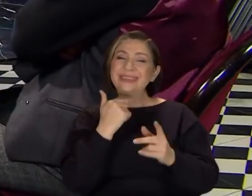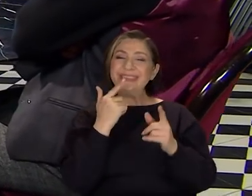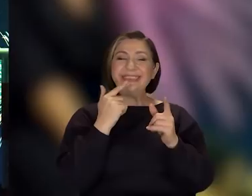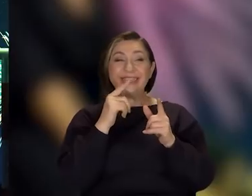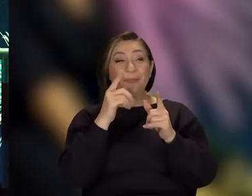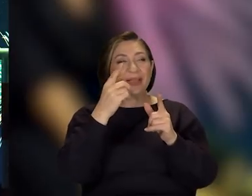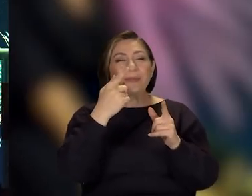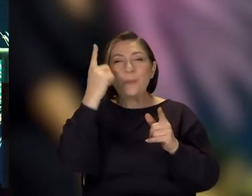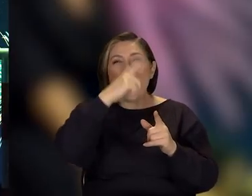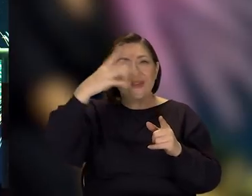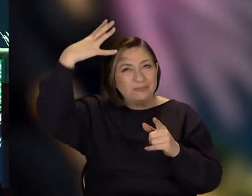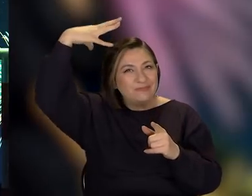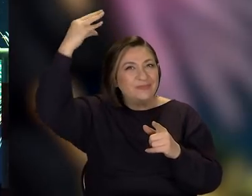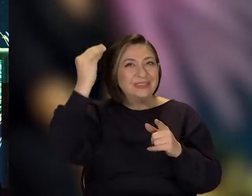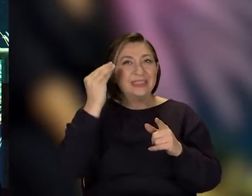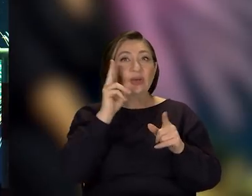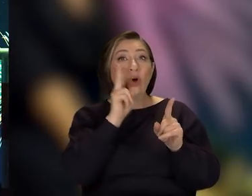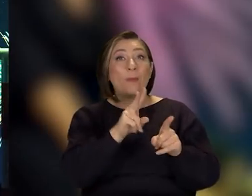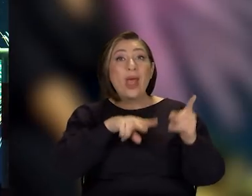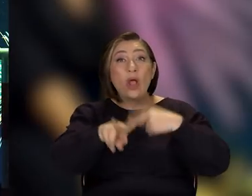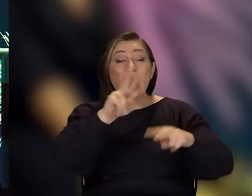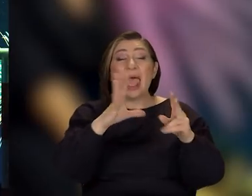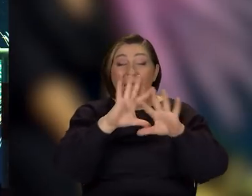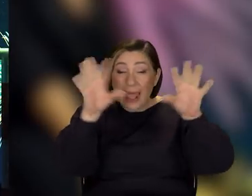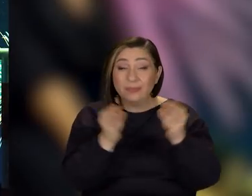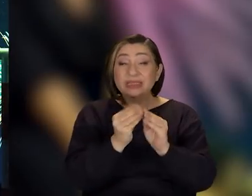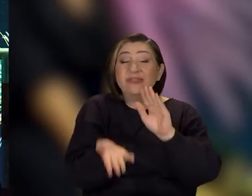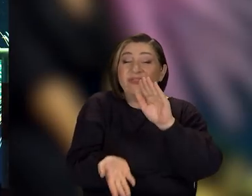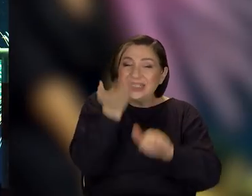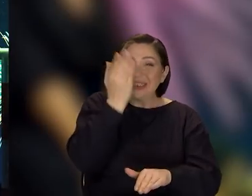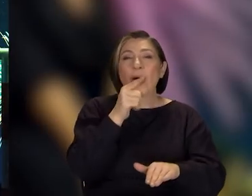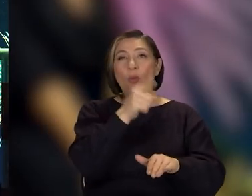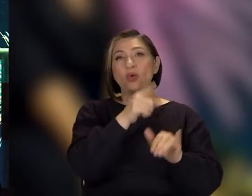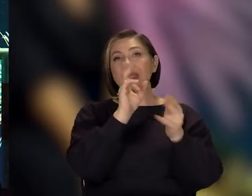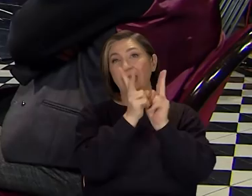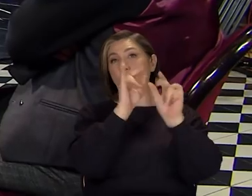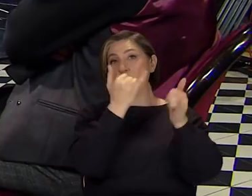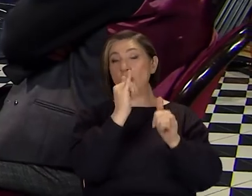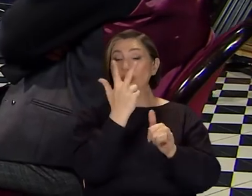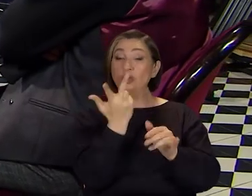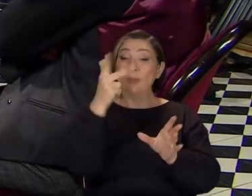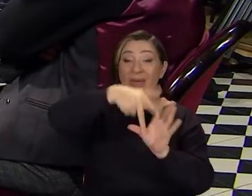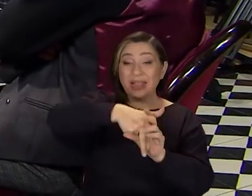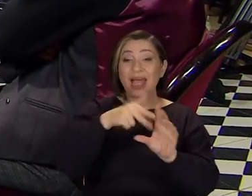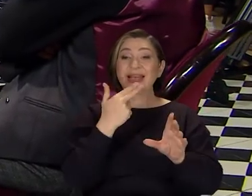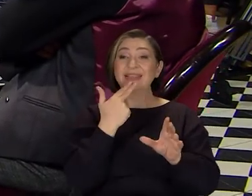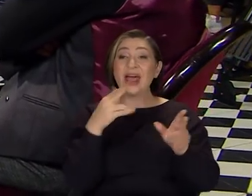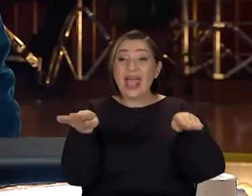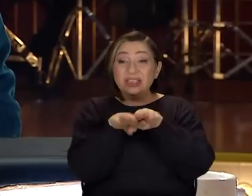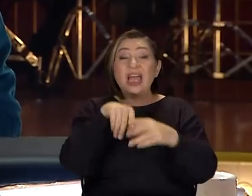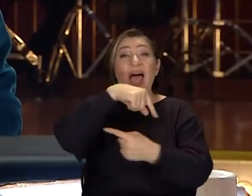şirinleri görebilme yöntemleri. Hepsi ve dahası bu oyunda. Üçü bir arada, kadınlar eşitlik